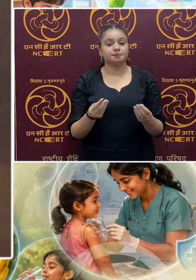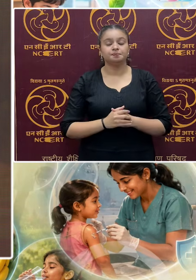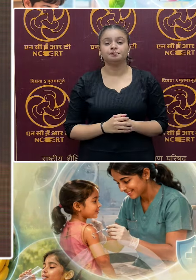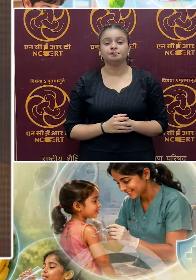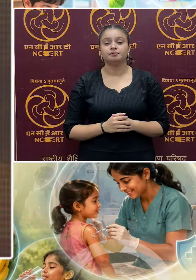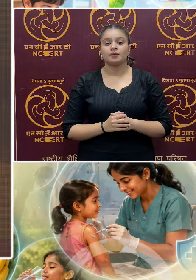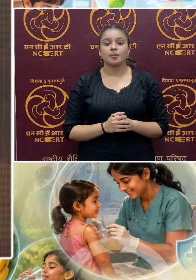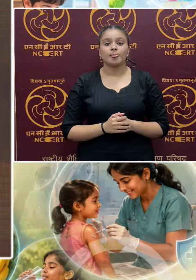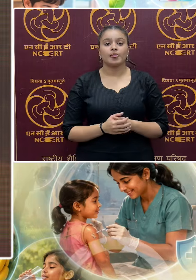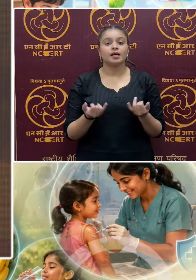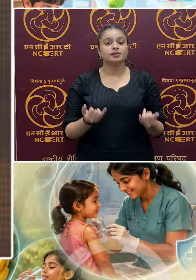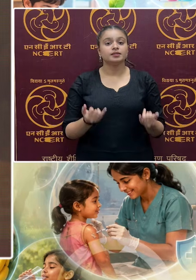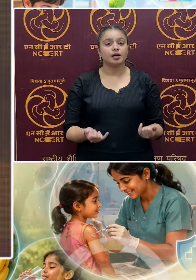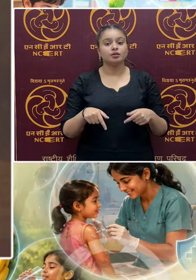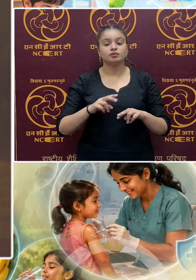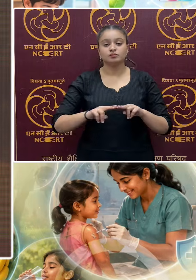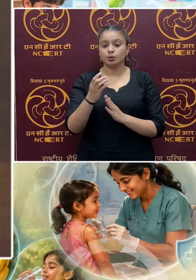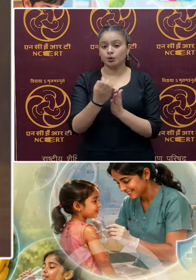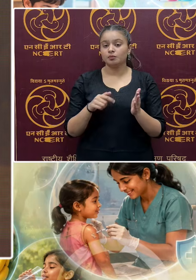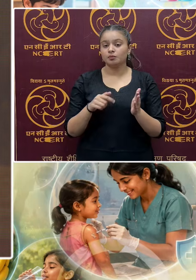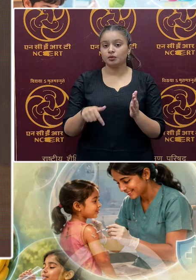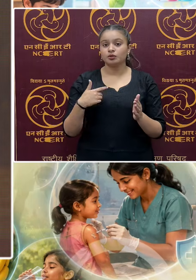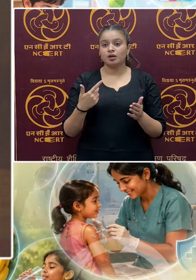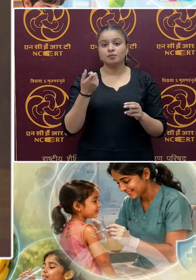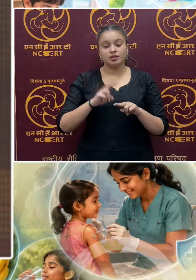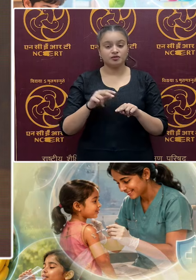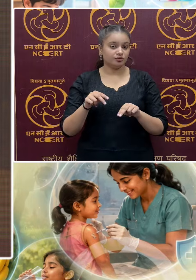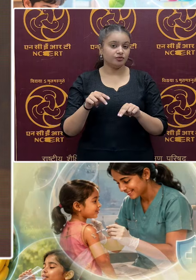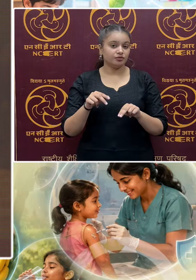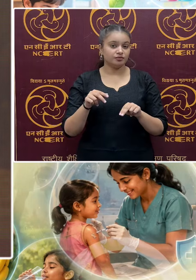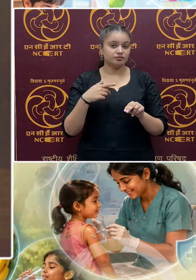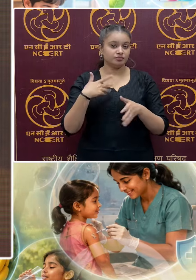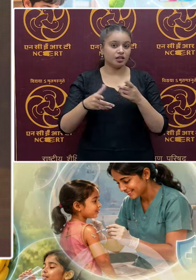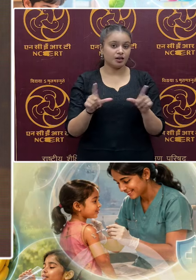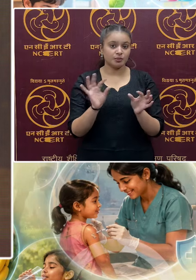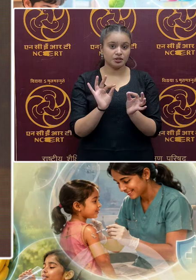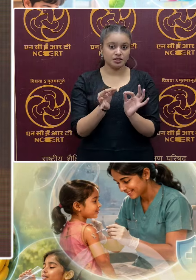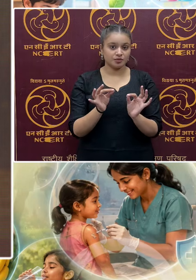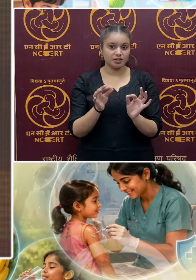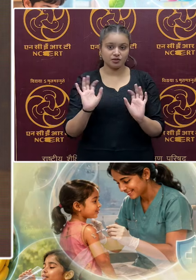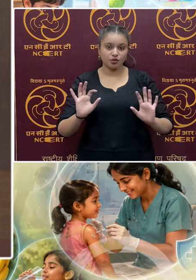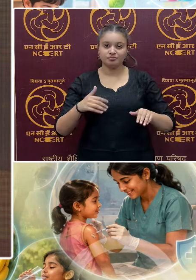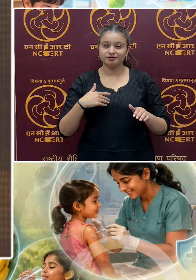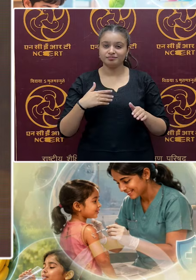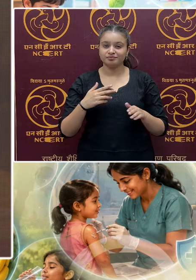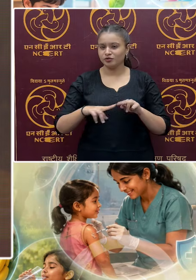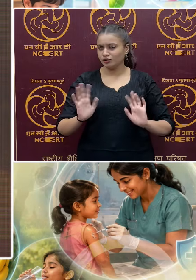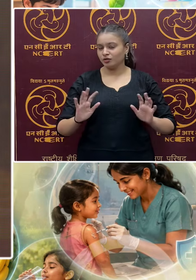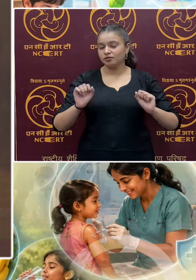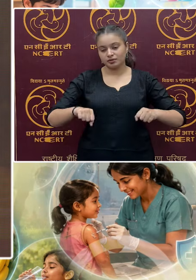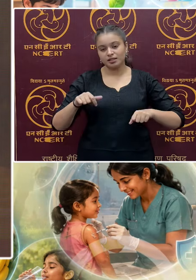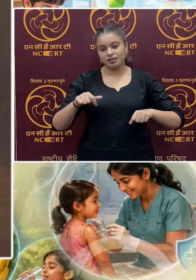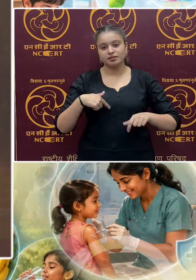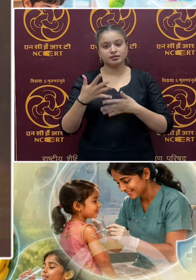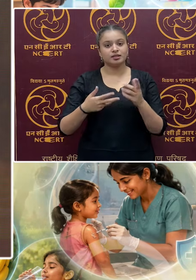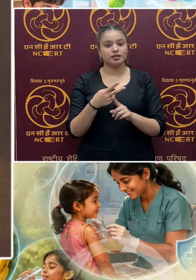well. Now, this entire program is incomplete without the sign language interpretation. So, we have 2